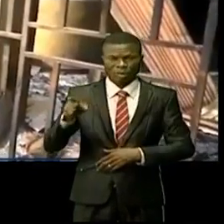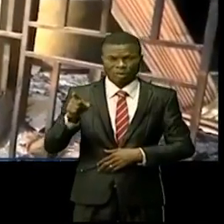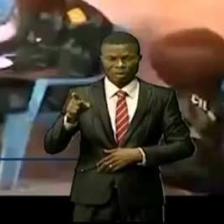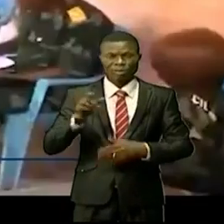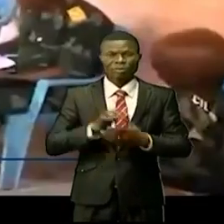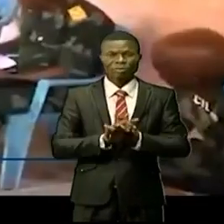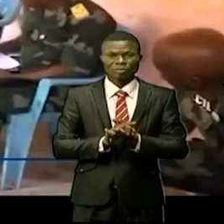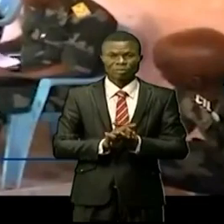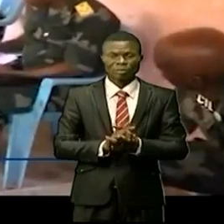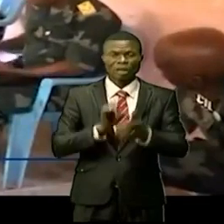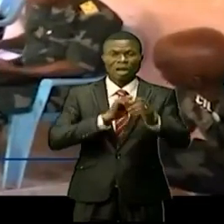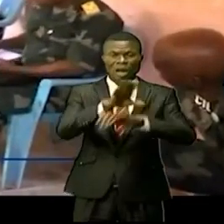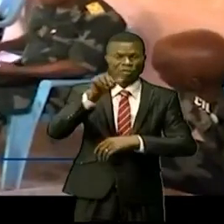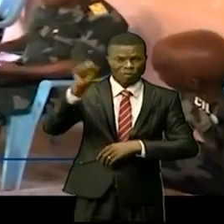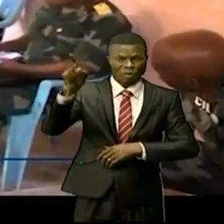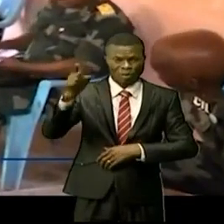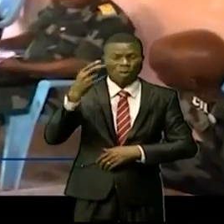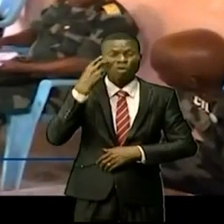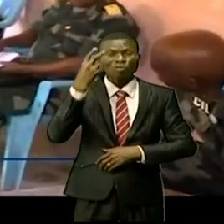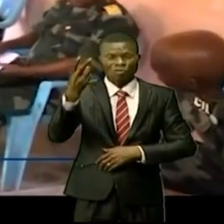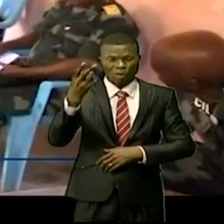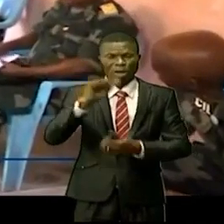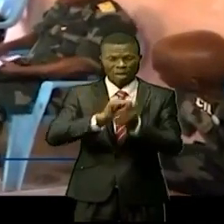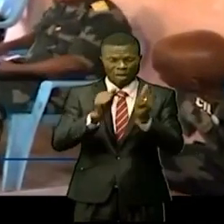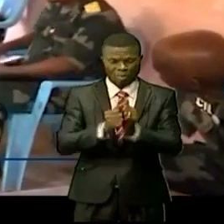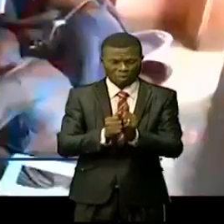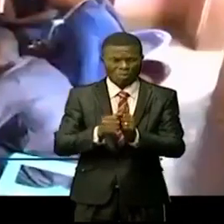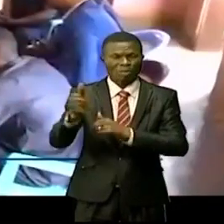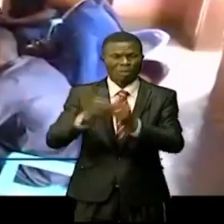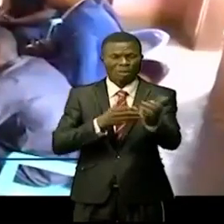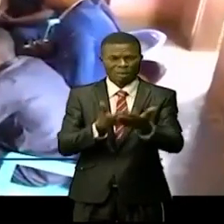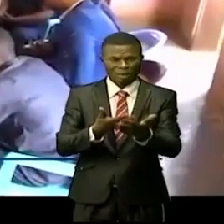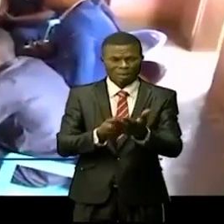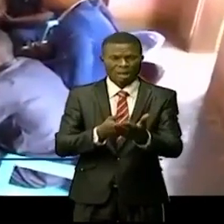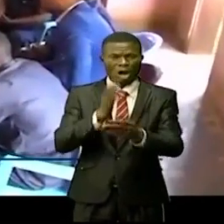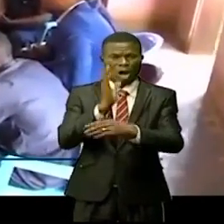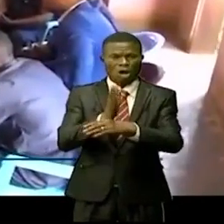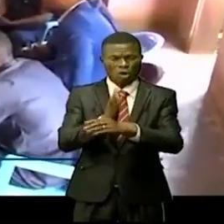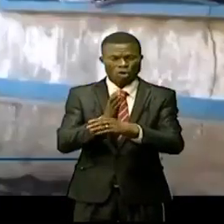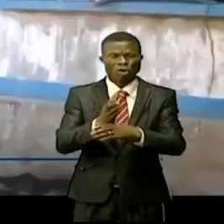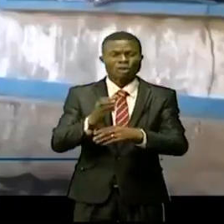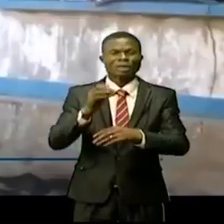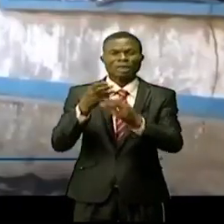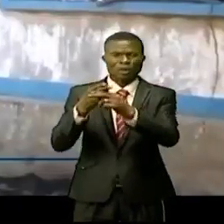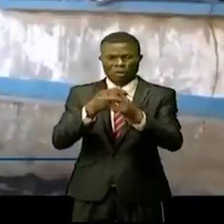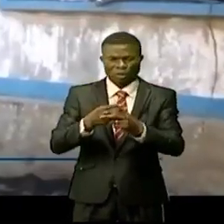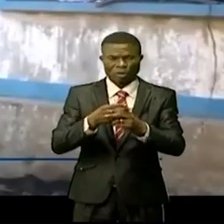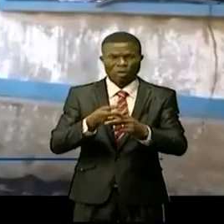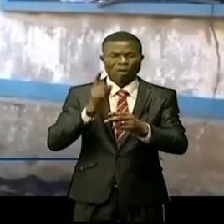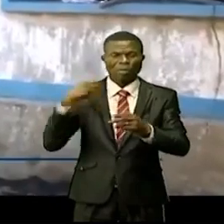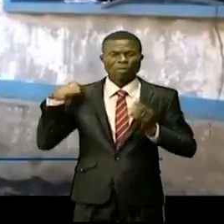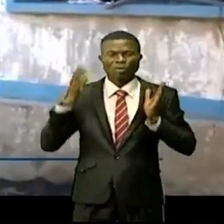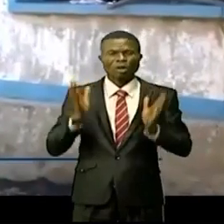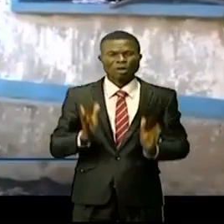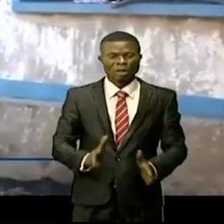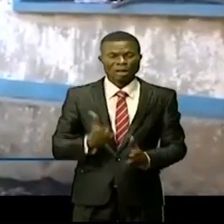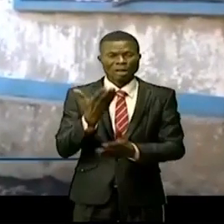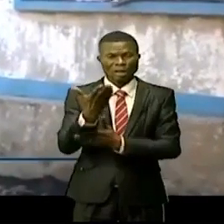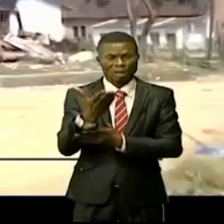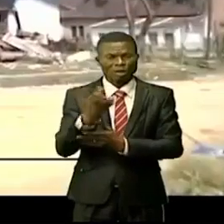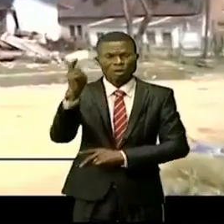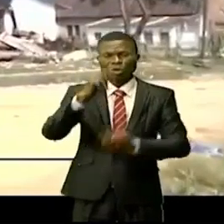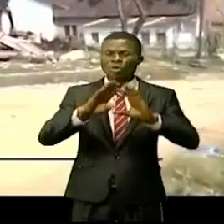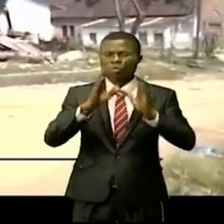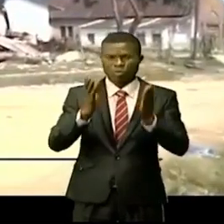Silemani, dépêché sur place pour enquêter après le conseil de sécurité présidé par le gouverneur. Il a demandé à la